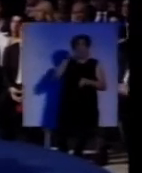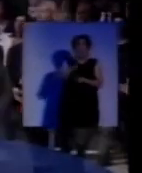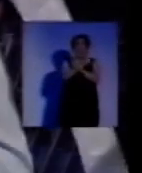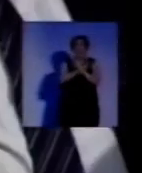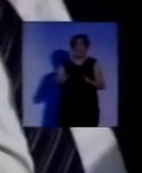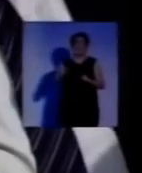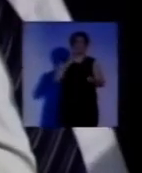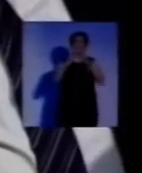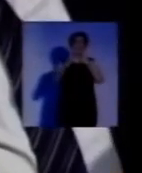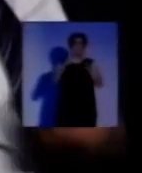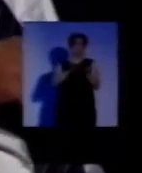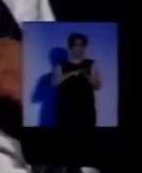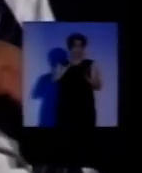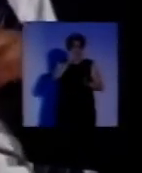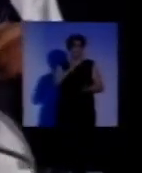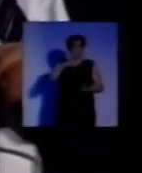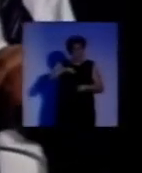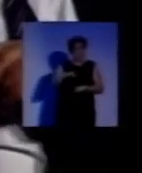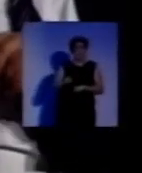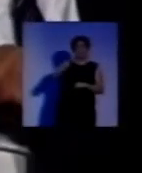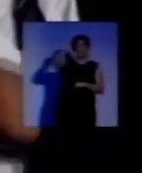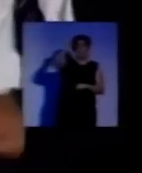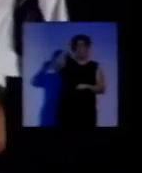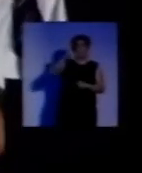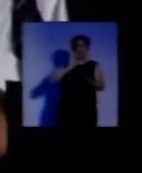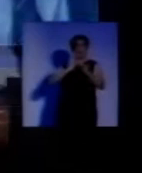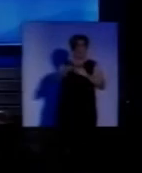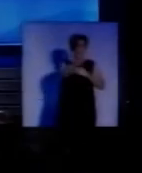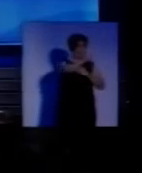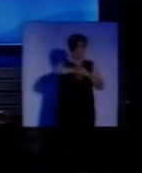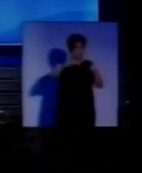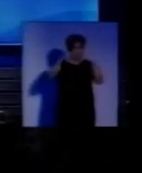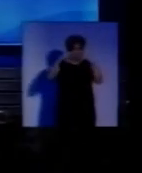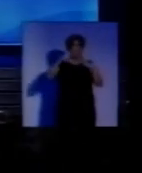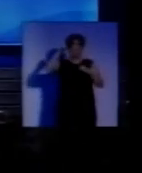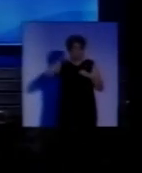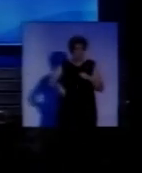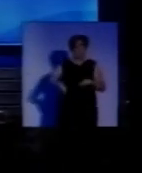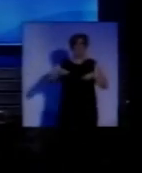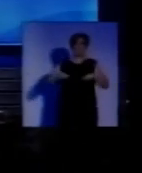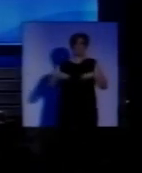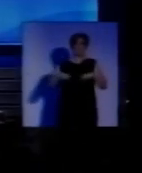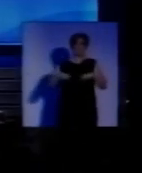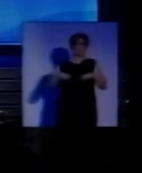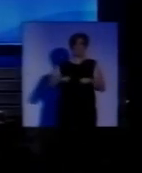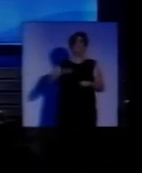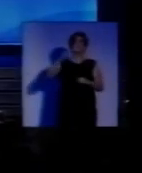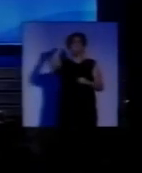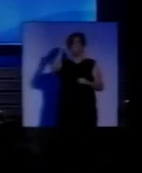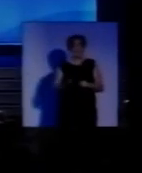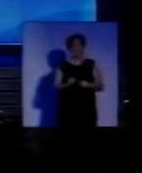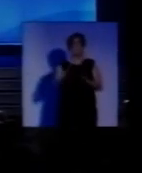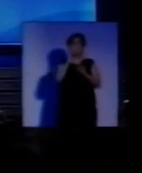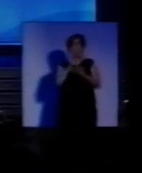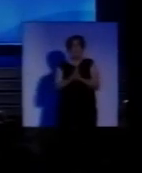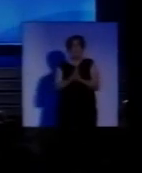λοιπόν. Σήμερα δεσμεύομαι απέναντί σας ότι με τη δική μας κυβέρνηση μειώνεται μεσοσταθμικά